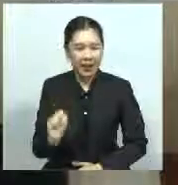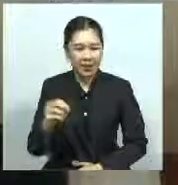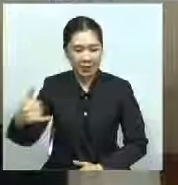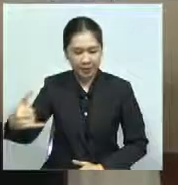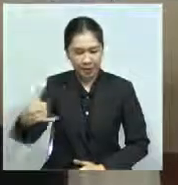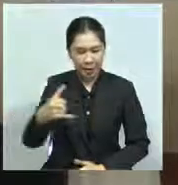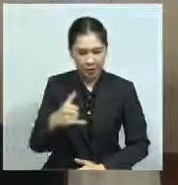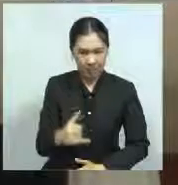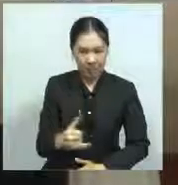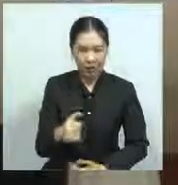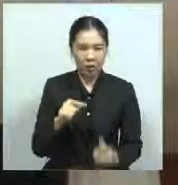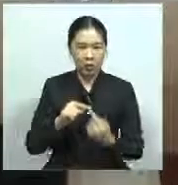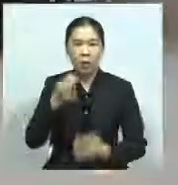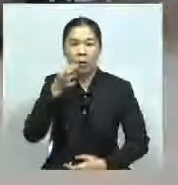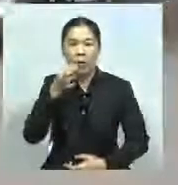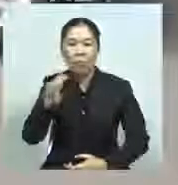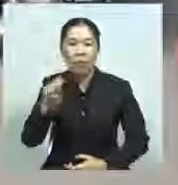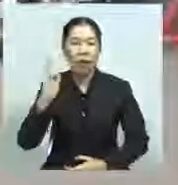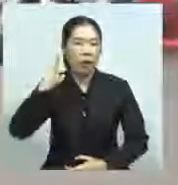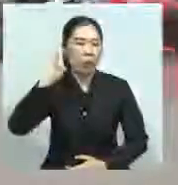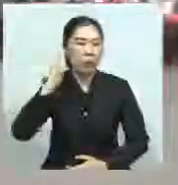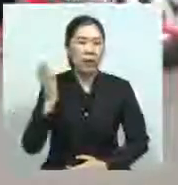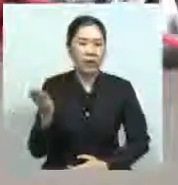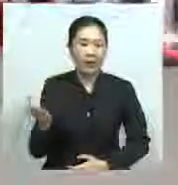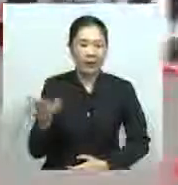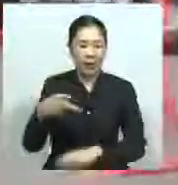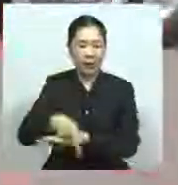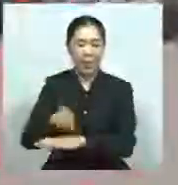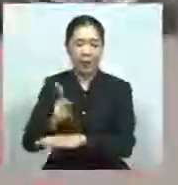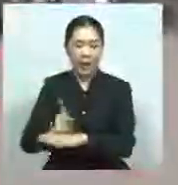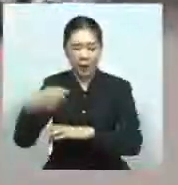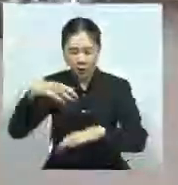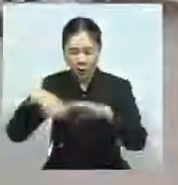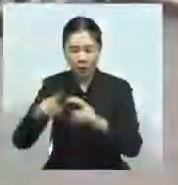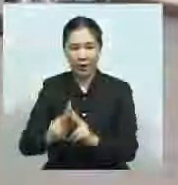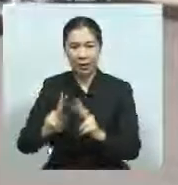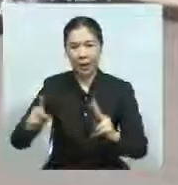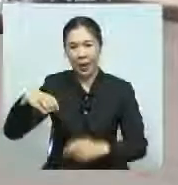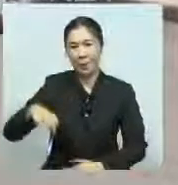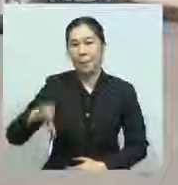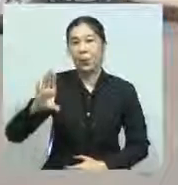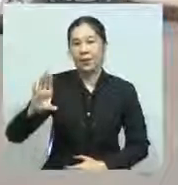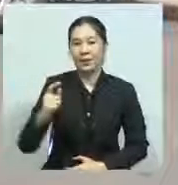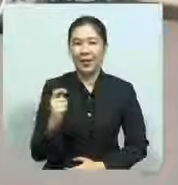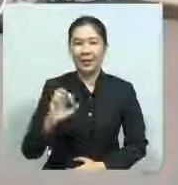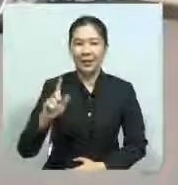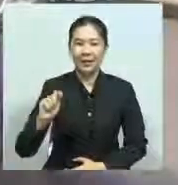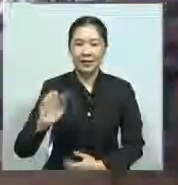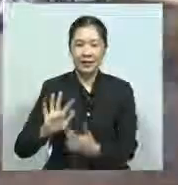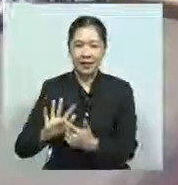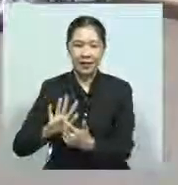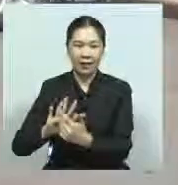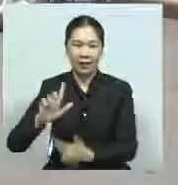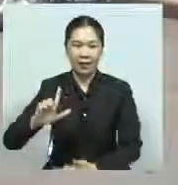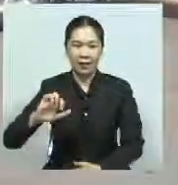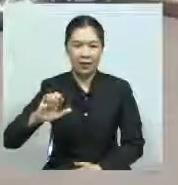การภาค7เป็นโจทยื่นฟ้องนายเปรมชัยกนสูตรประธานบริหารและกรรมการบริษัทอิตาเลียนไทยเดเวลลอปเมนต์จำกัดมหาชนจำเลย